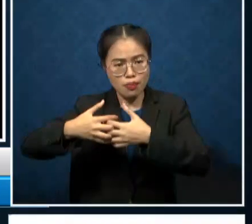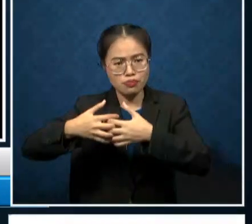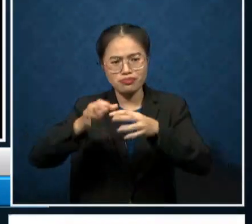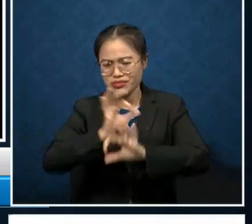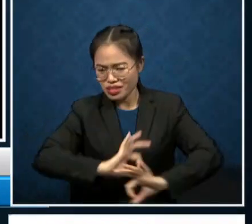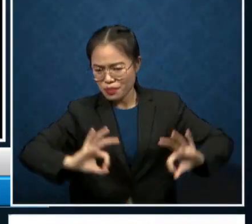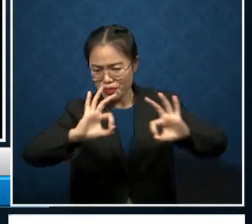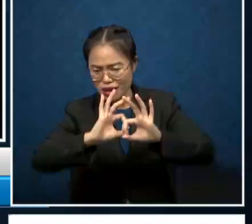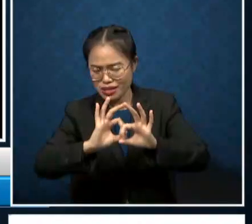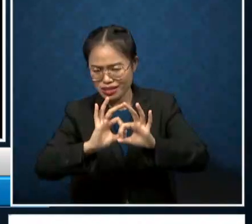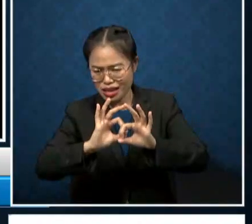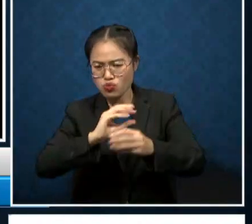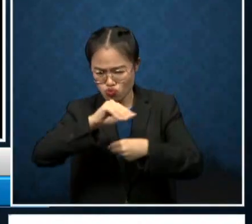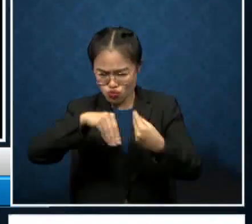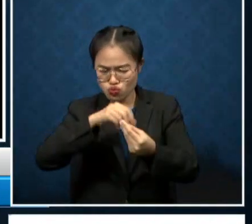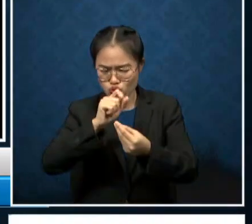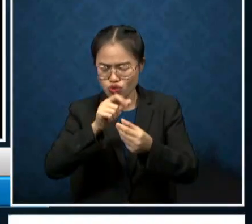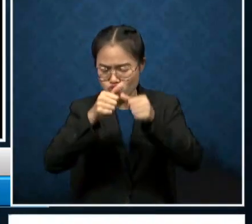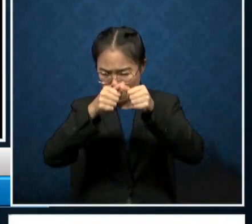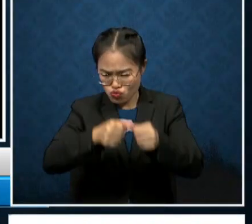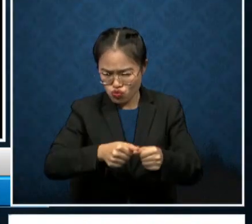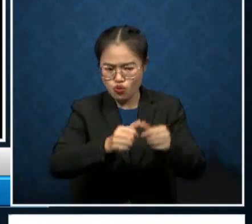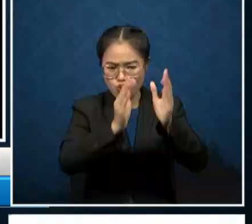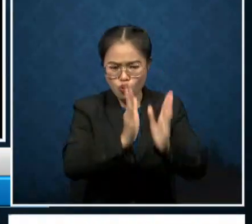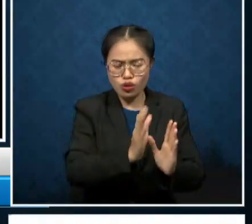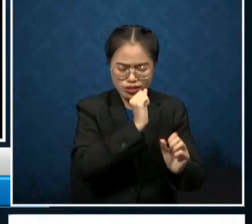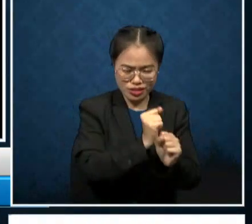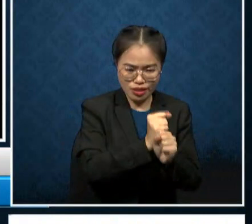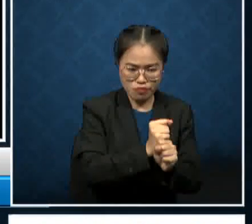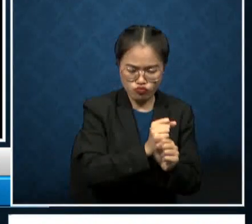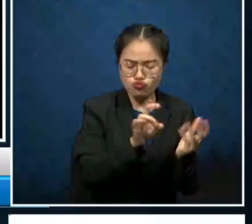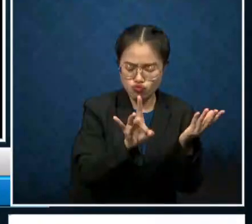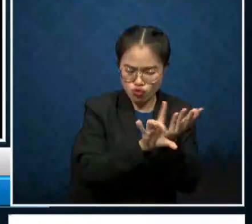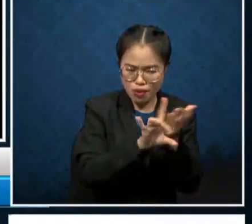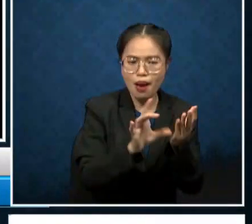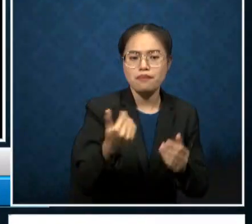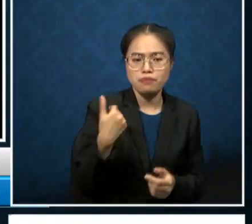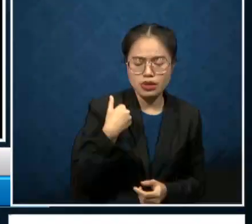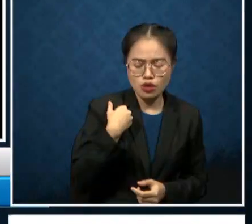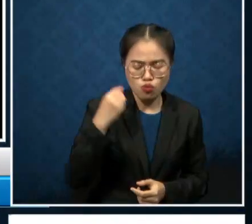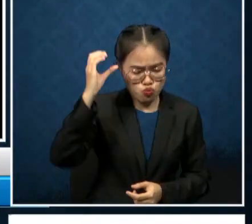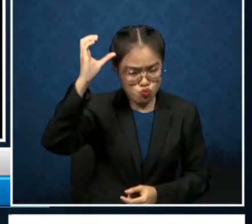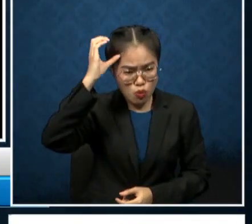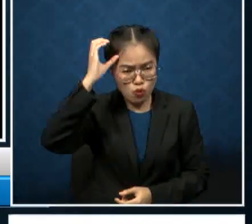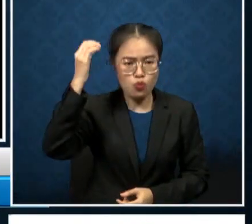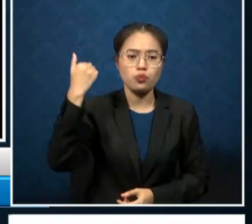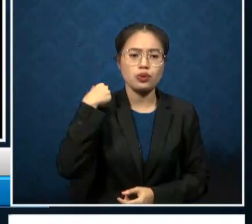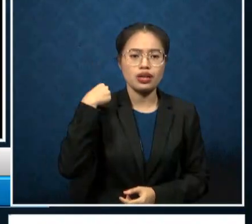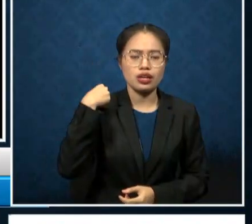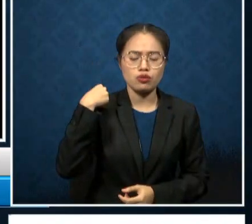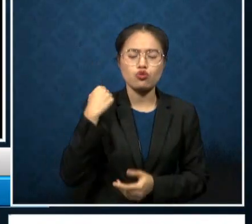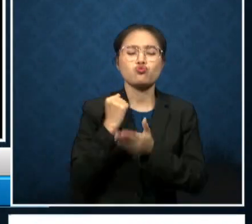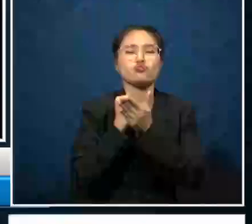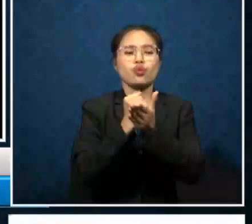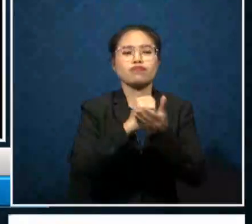ยั่งยืนมั่นคงได้ก็ต่อเมื่อมีทำการเกษตรอย่างมีสิทธิภาพบนฐานความรู้ในวัตกรรมเพื่อให้เกิดการต่อเนื่องเข้มแข็งระยะยาวทั้ง